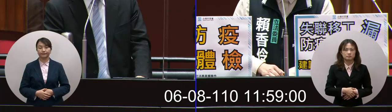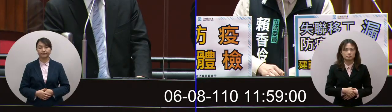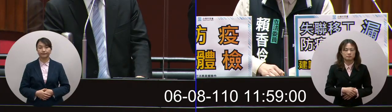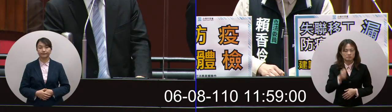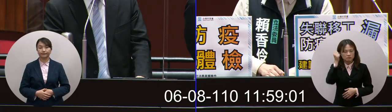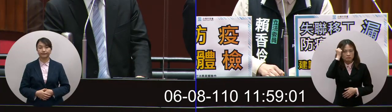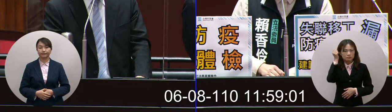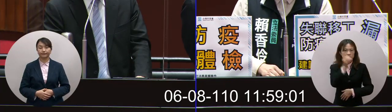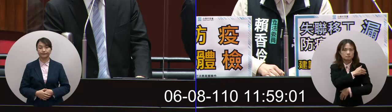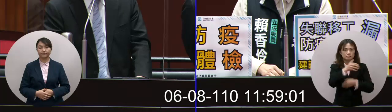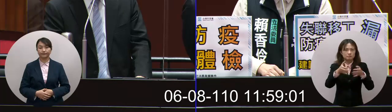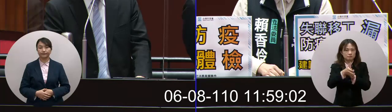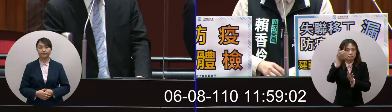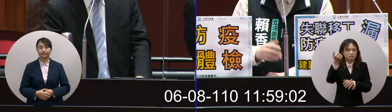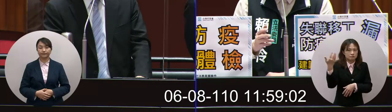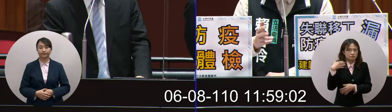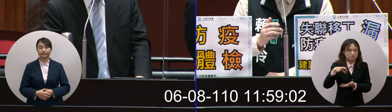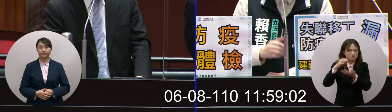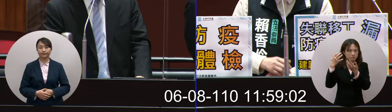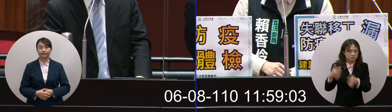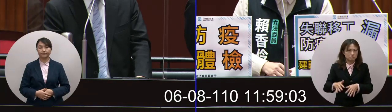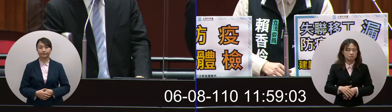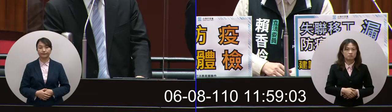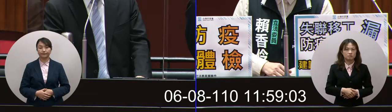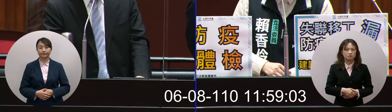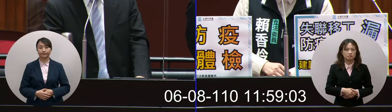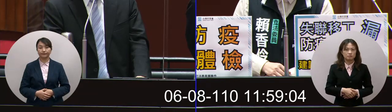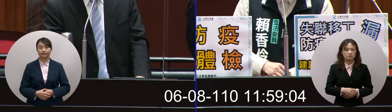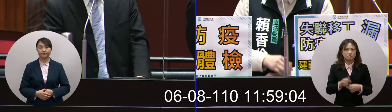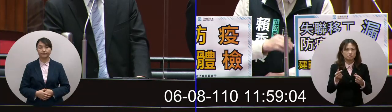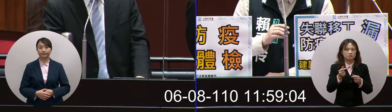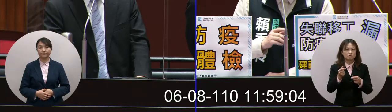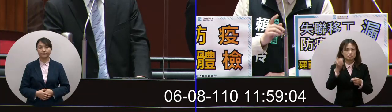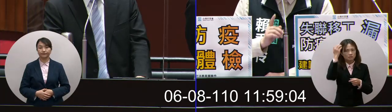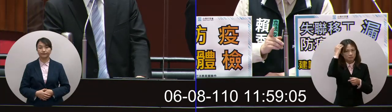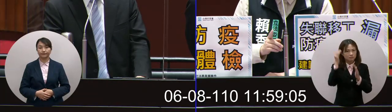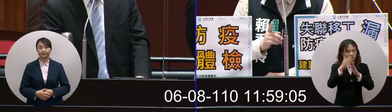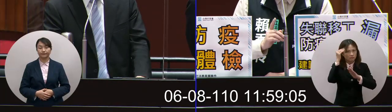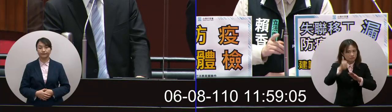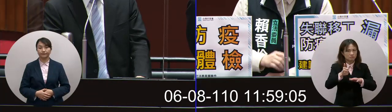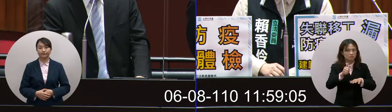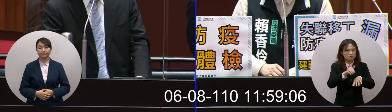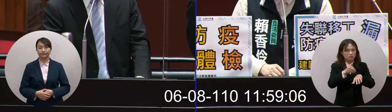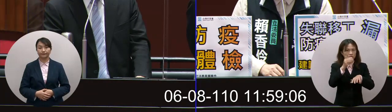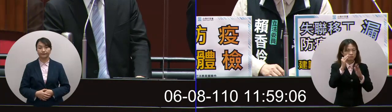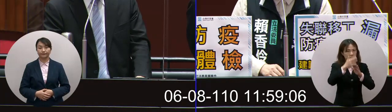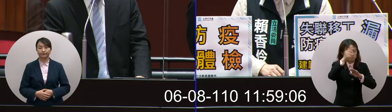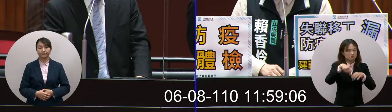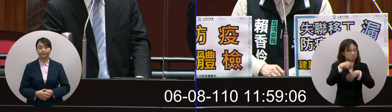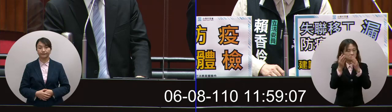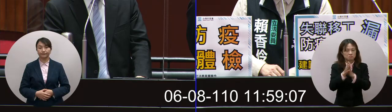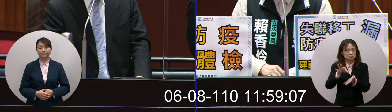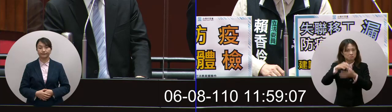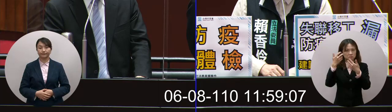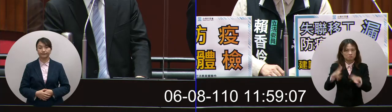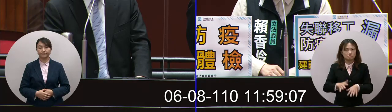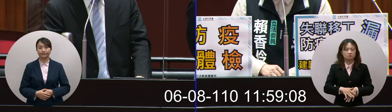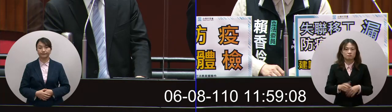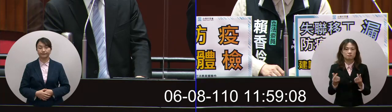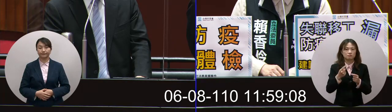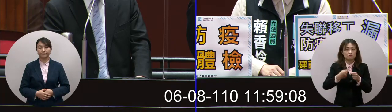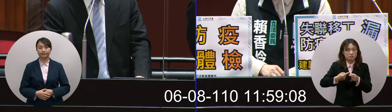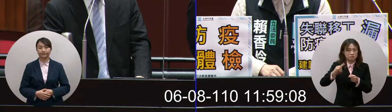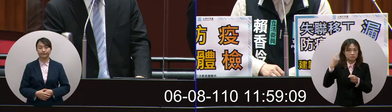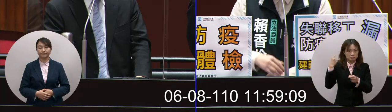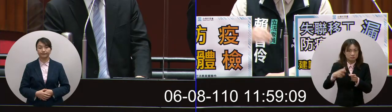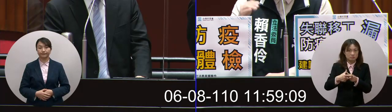陈部长也提过，侯市长也提过，很多的像柯市长也提过，就是我们去年有做这个叫扩大自清